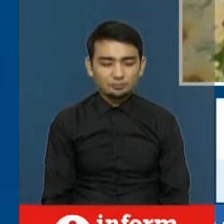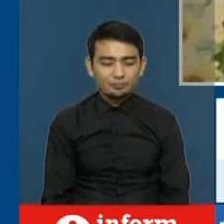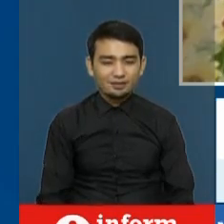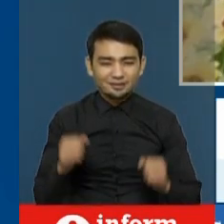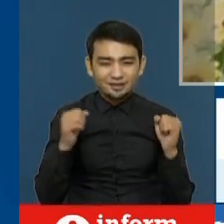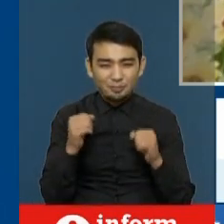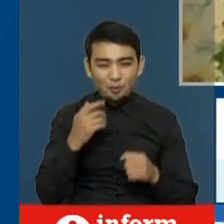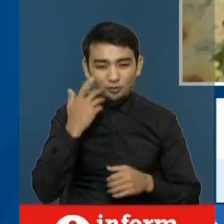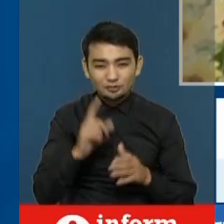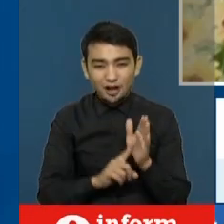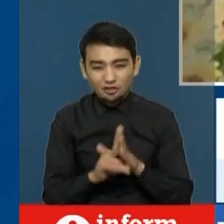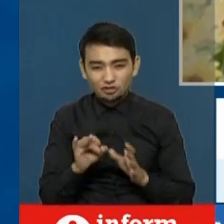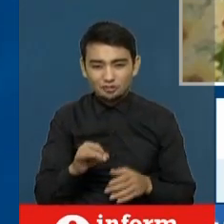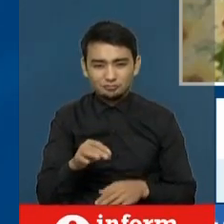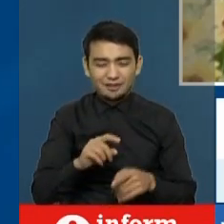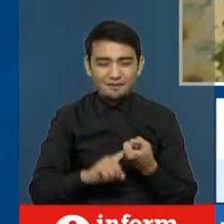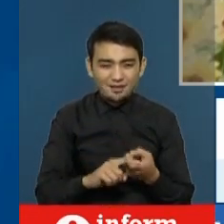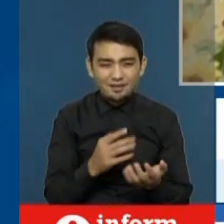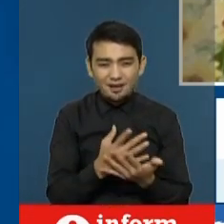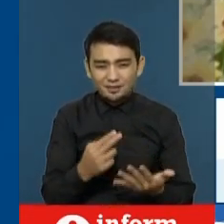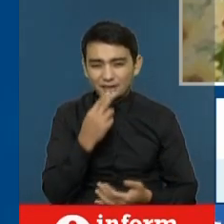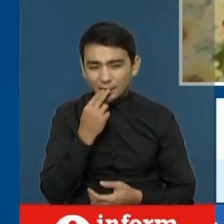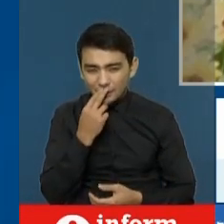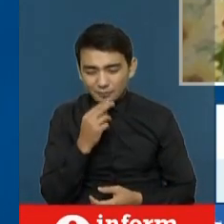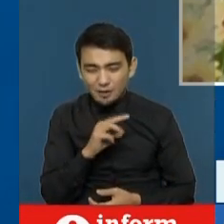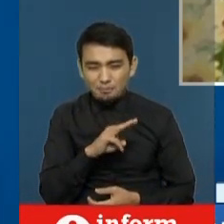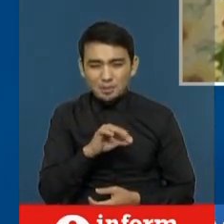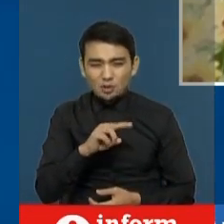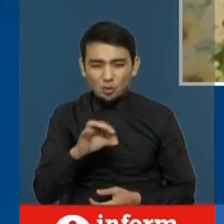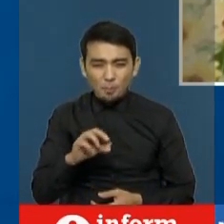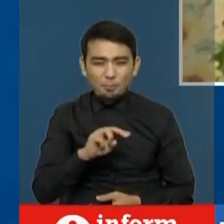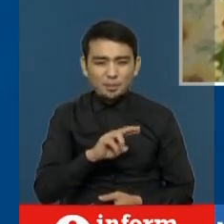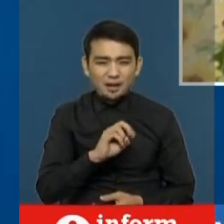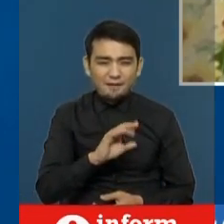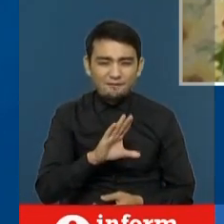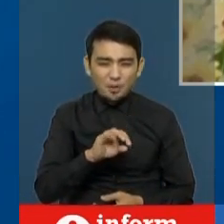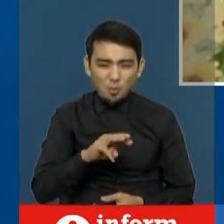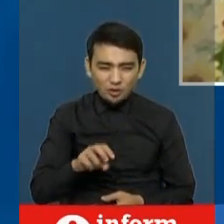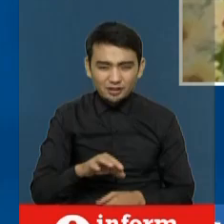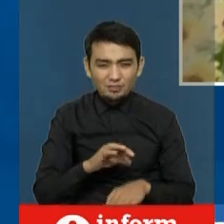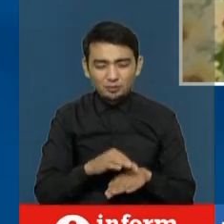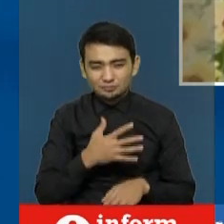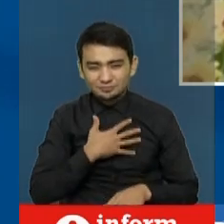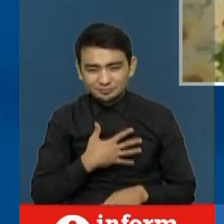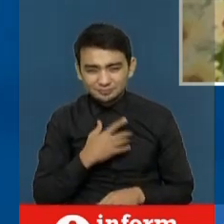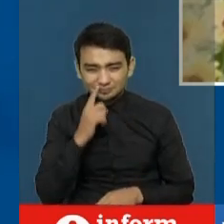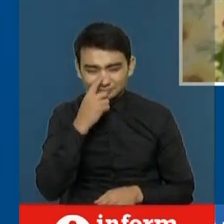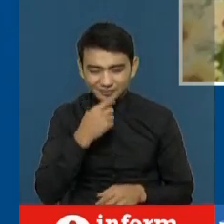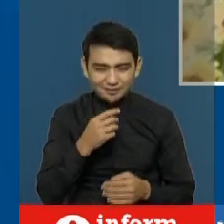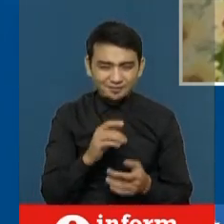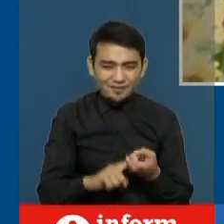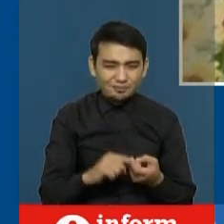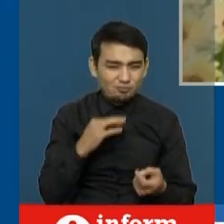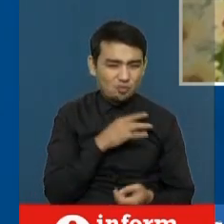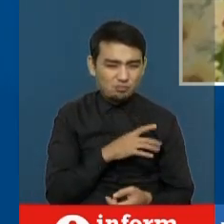Қыстың келуімен респираторлық инфекциялар, тұмау және микоплазмалық пневмония сияқты тыныс алу жолдарының көптеген инфекциялары тіркелді.